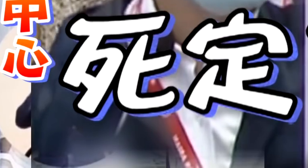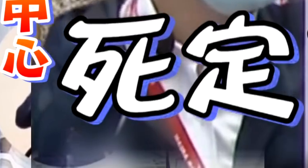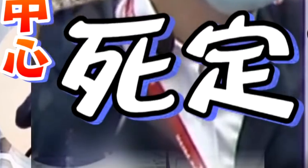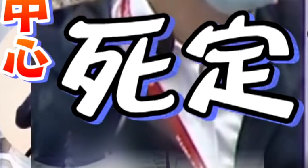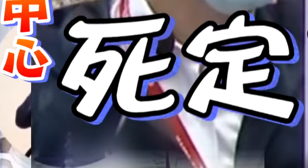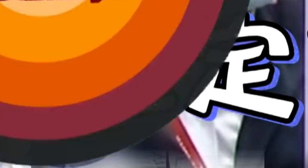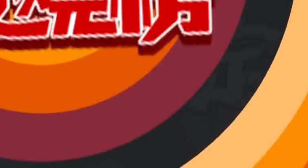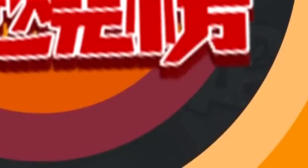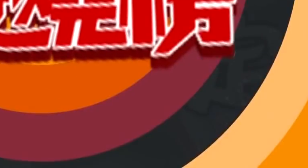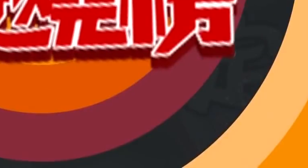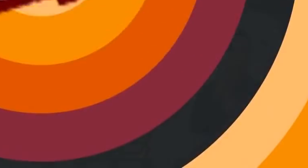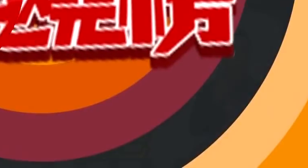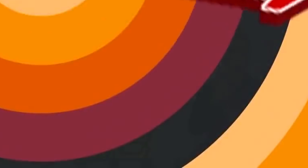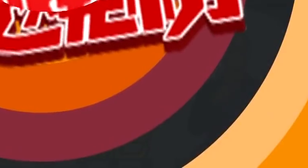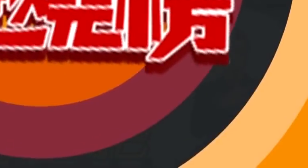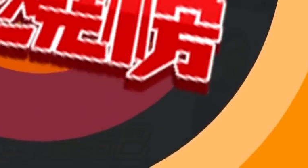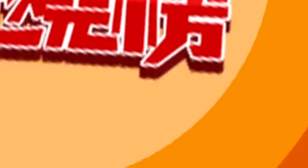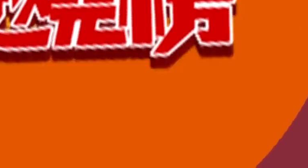建，